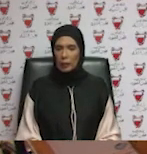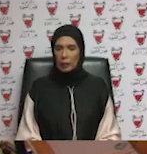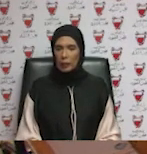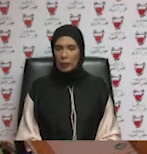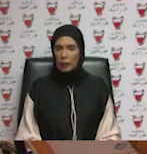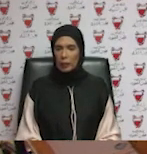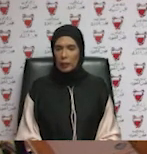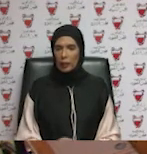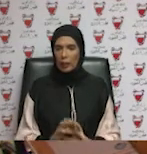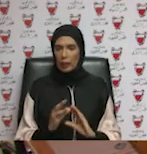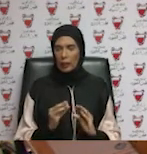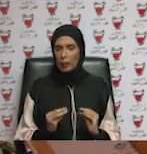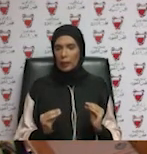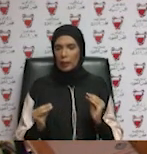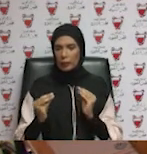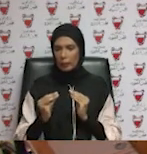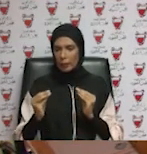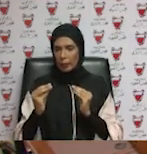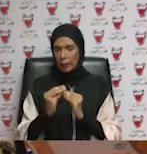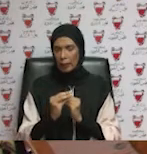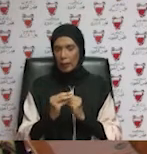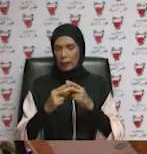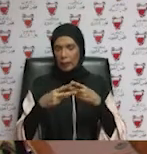تشيل التعديلات الشكلية على أساس أنها تتوافق مع